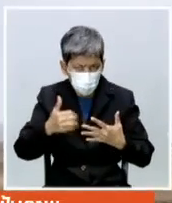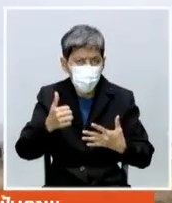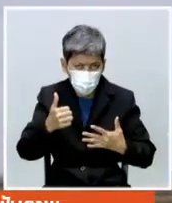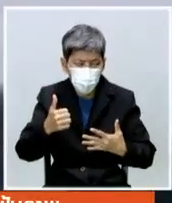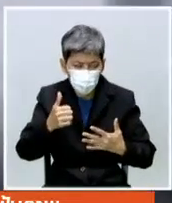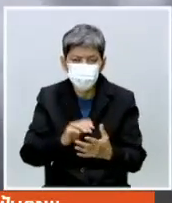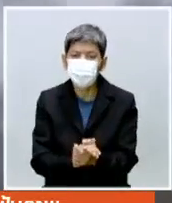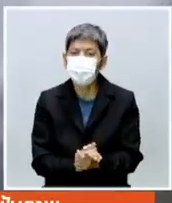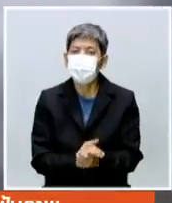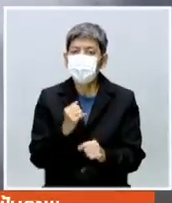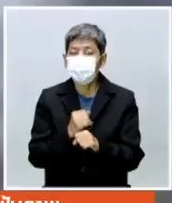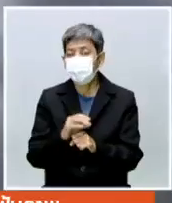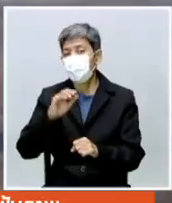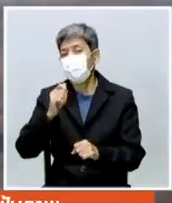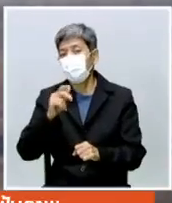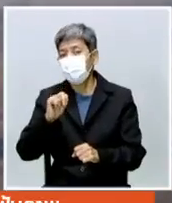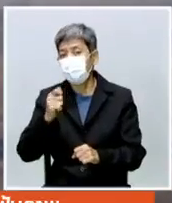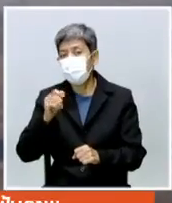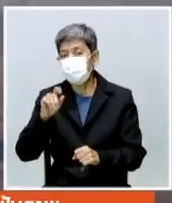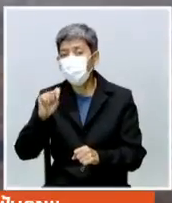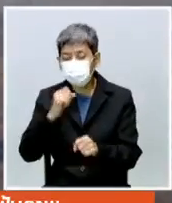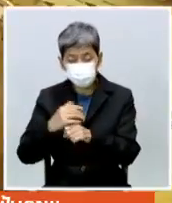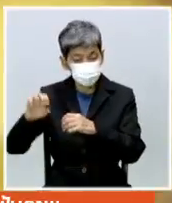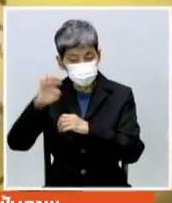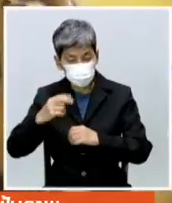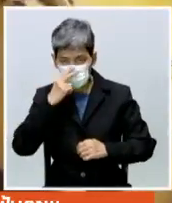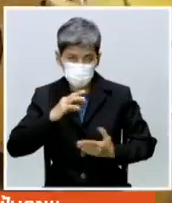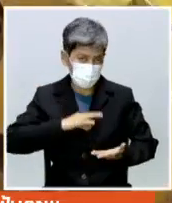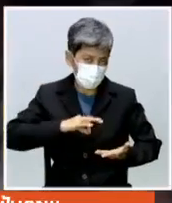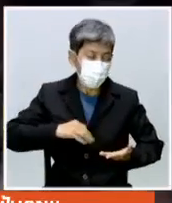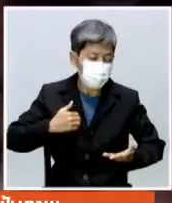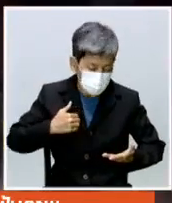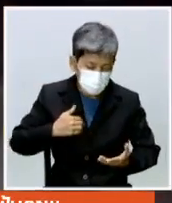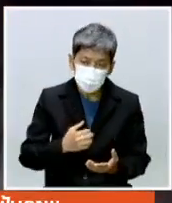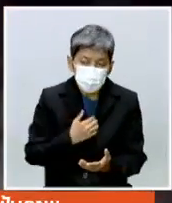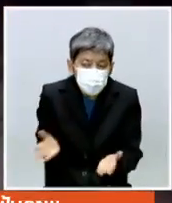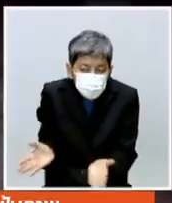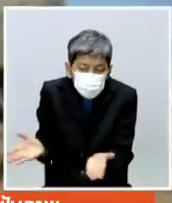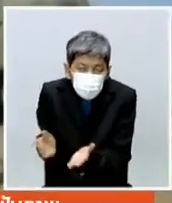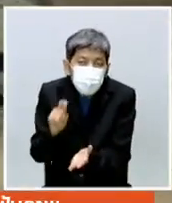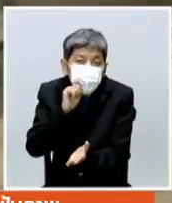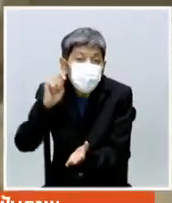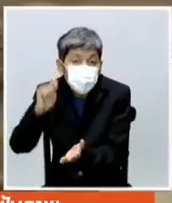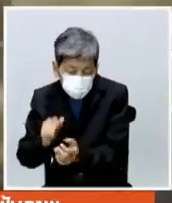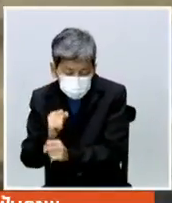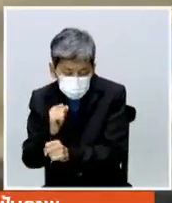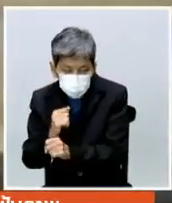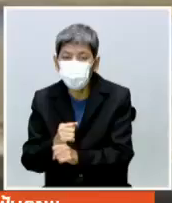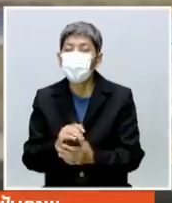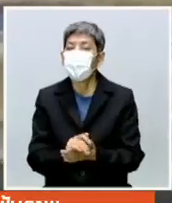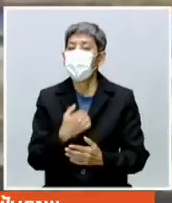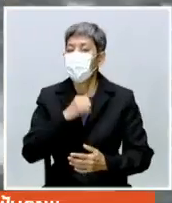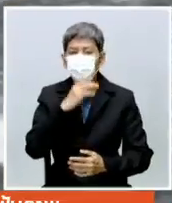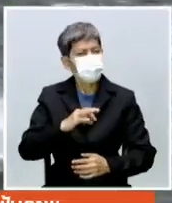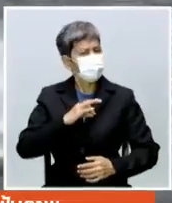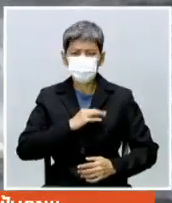ด้วยแต่ว่าทางนาโต้และผู้นำสหภาพยุโรปแสดงท่าทีตอนนั้นนะคะหนุนหลังยูเครนหลังจากที่ได้รับข้อเสนอจากรัสเซียบ